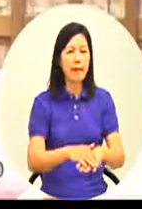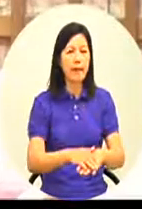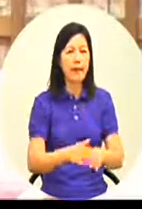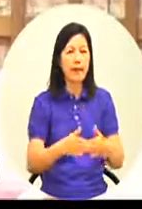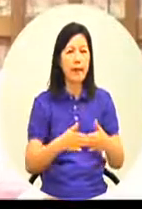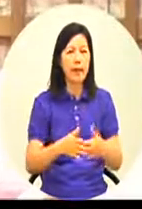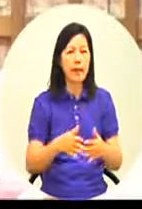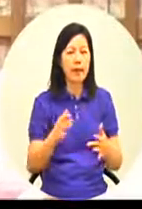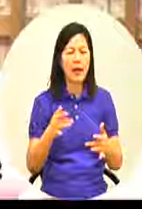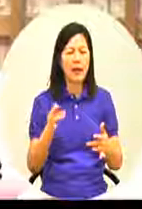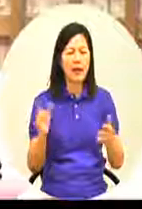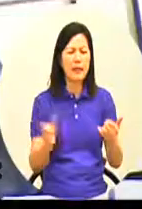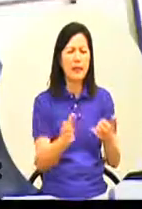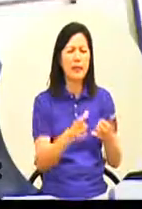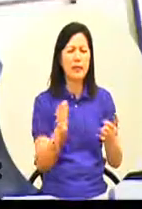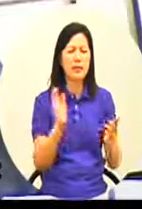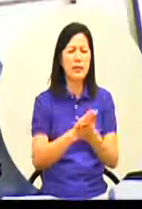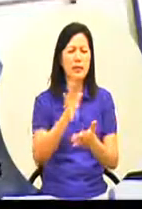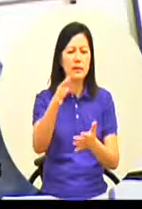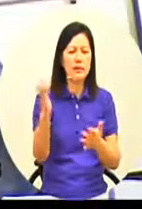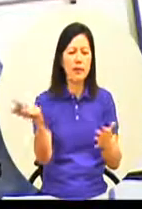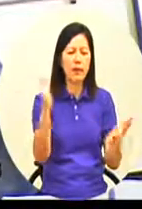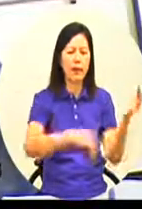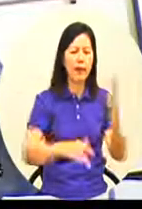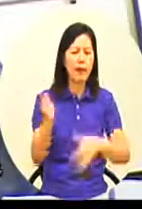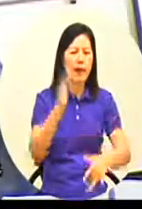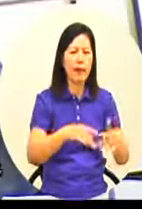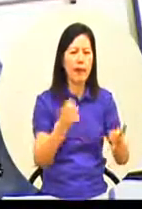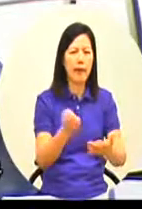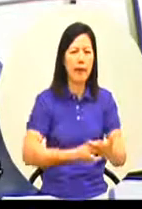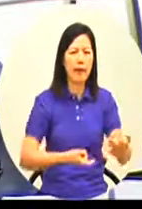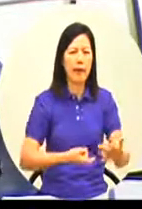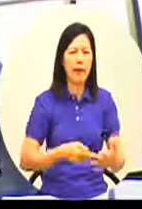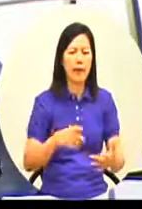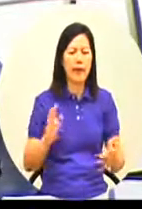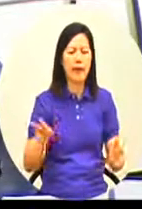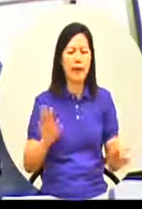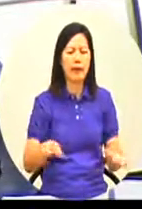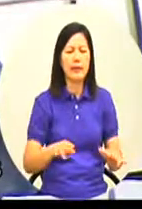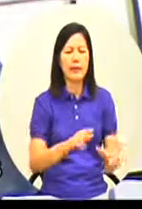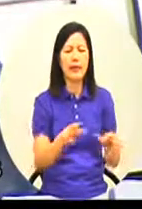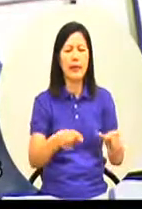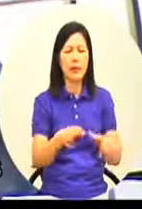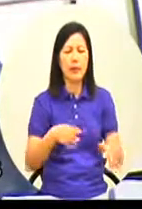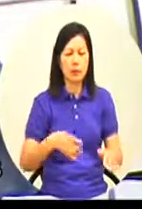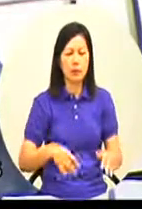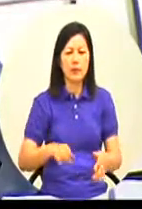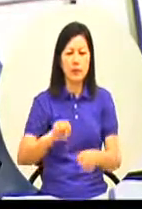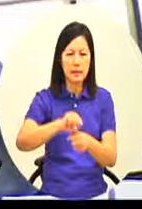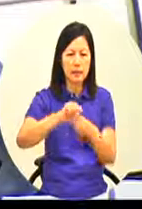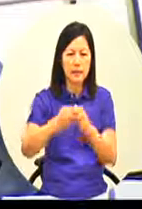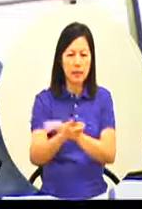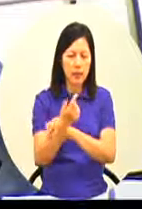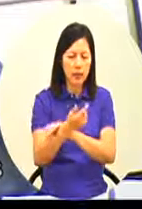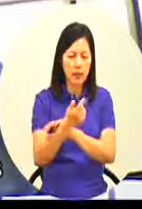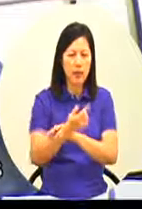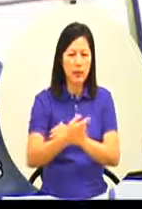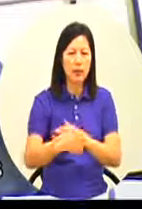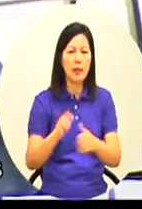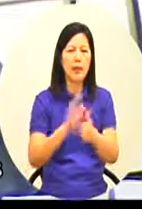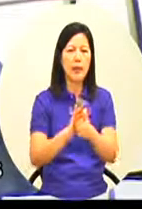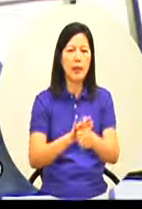全倒了啊，现在那个光秃秃的一片啊， 对，我们会加速来复旧啊。 处长，你知